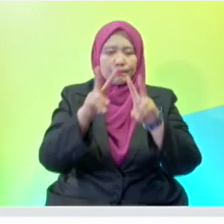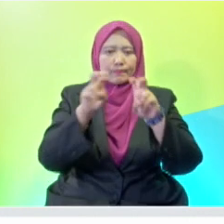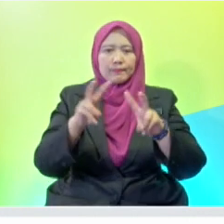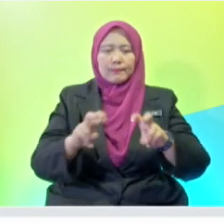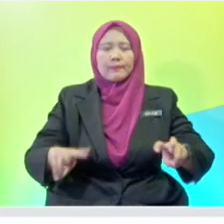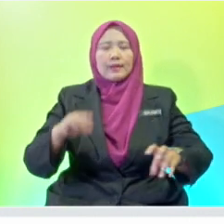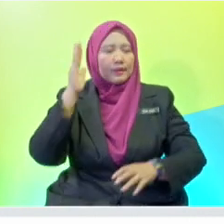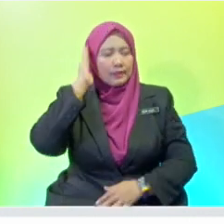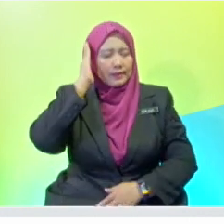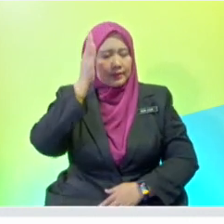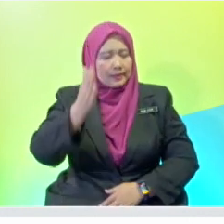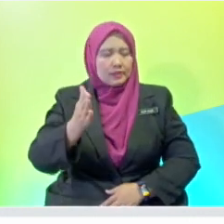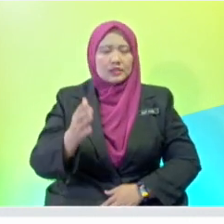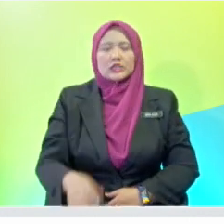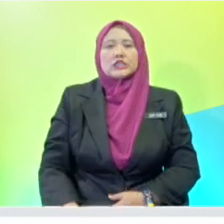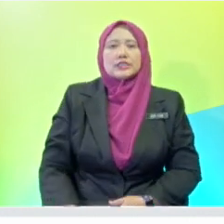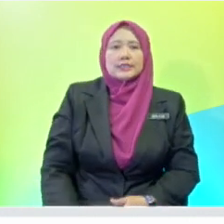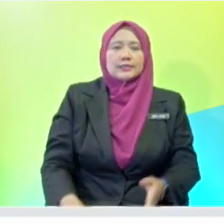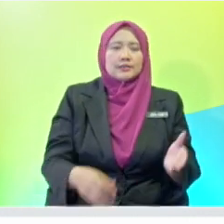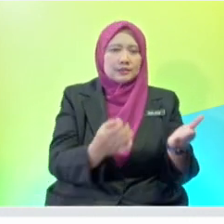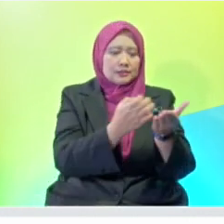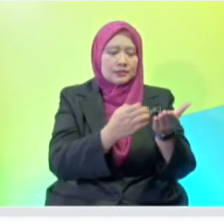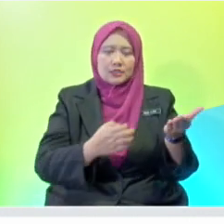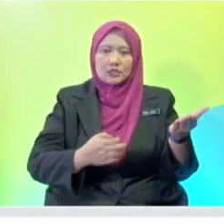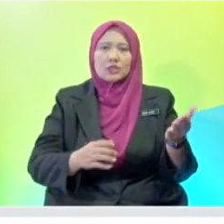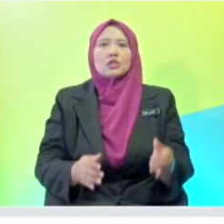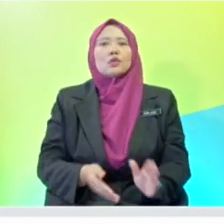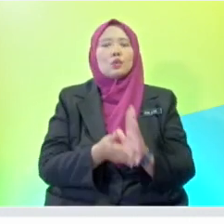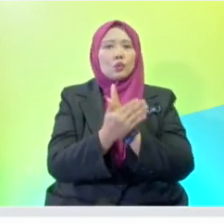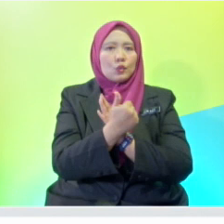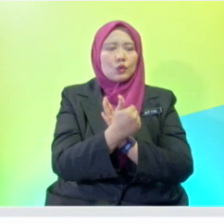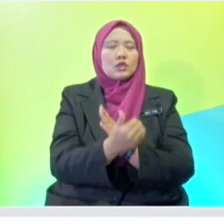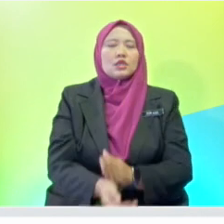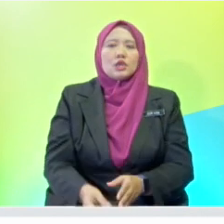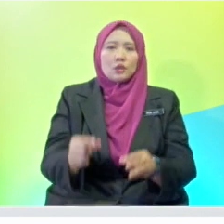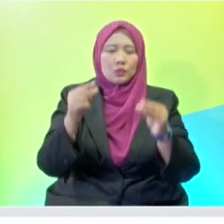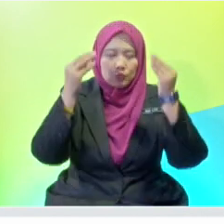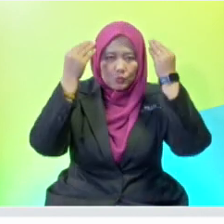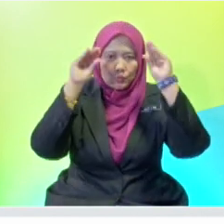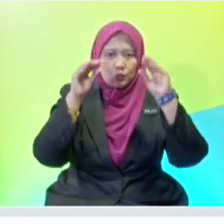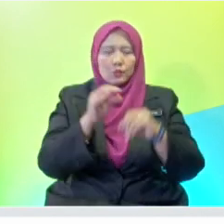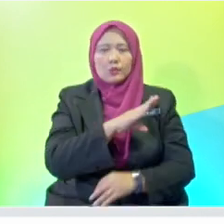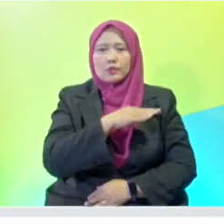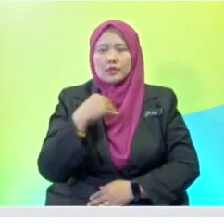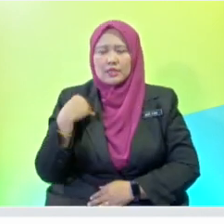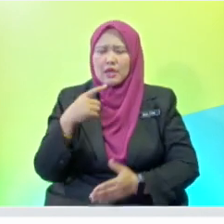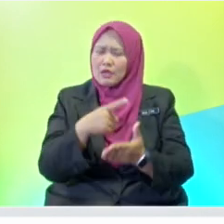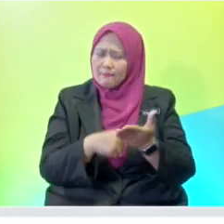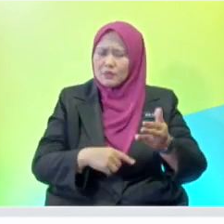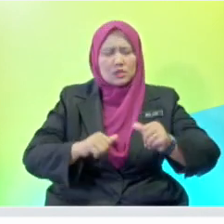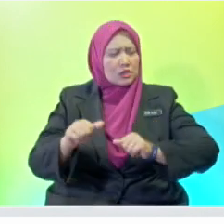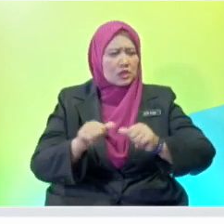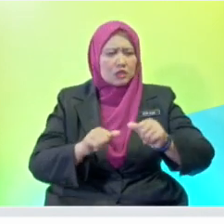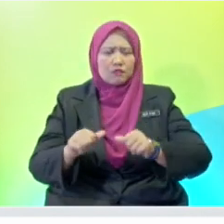dicatat oleh guru mengikut Apa yang dilakukan Apa itu yang dilakukan oleh muridnya daripada SMA ini